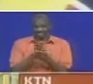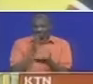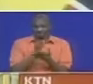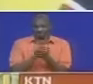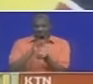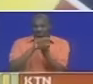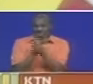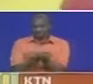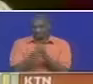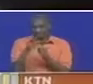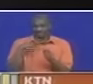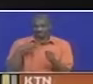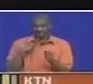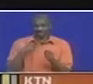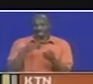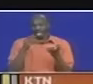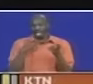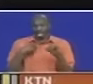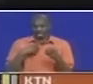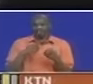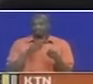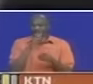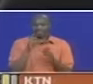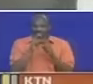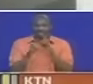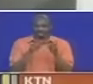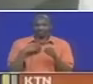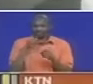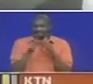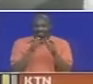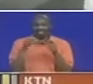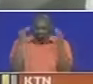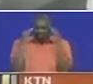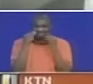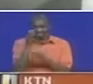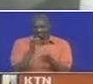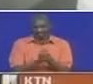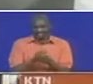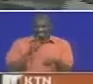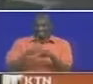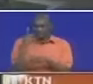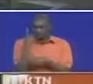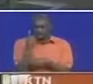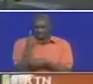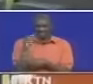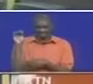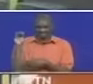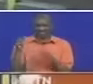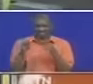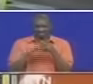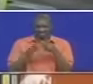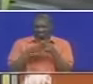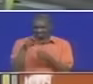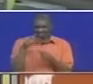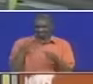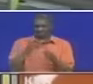imewageukia karaha na majuto kwani kisubiri kujibu mashtaka kotini. Asubuhi ya saa 1 ajali katika mzunguko